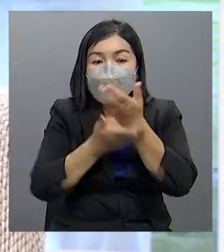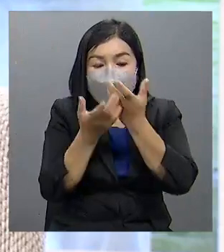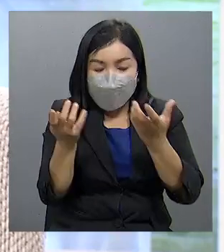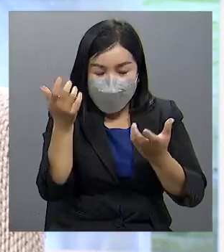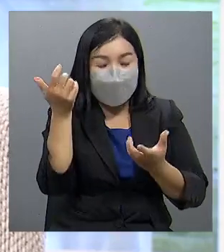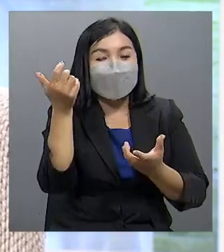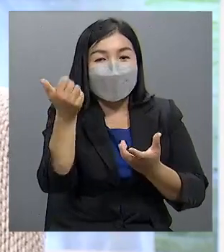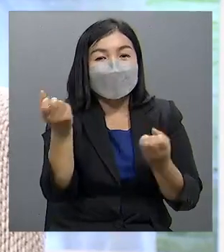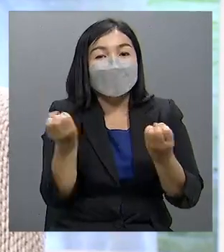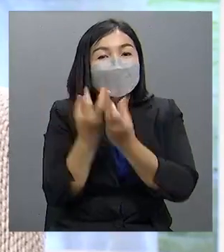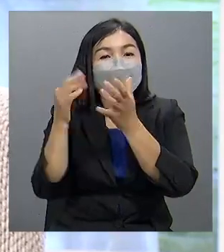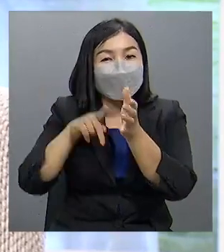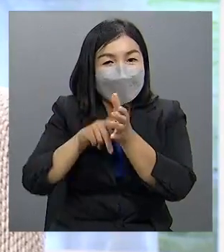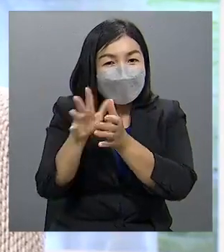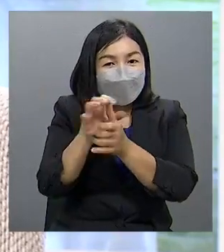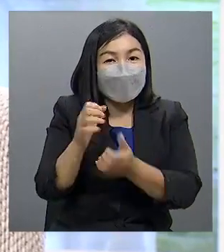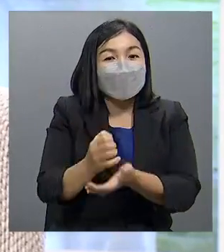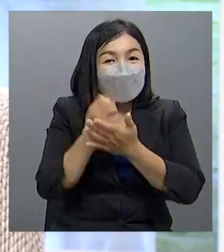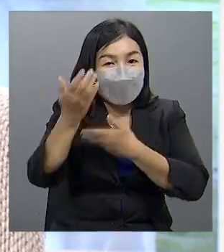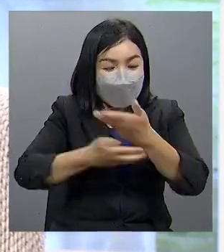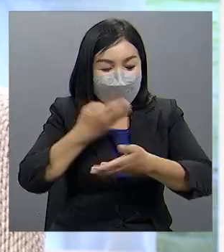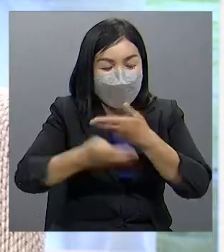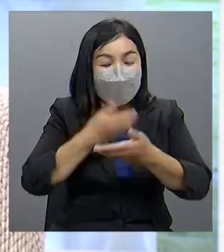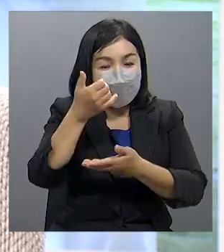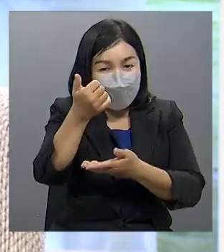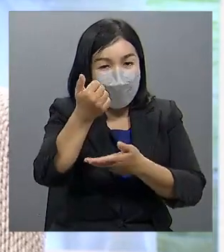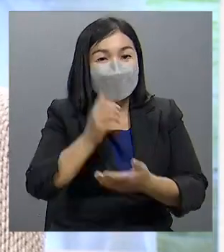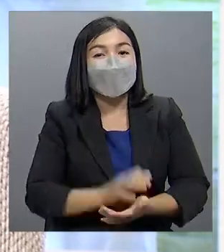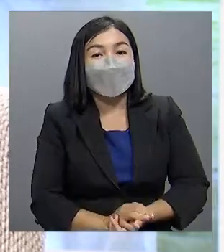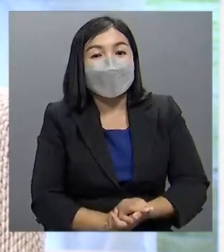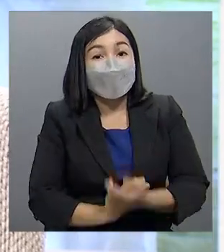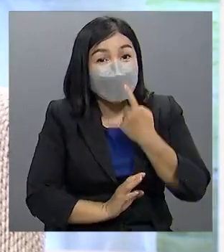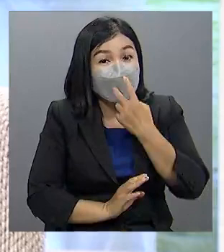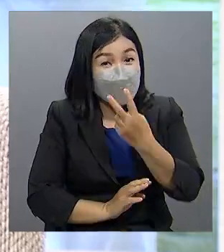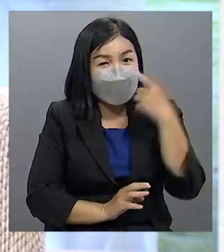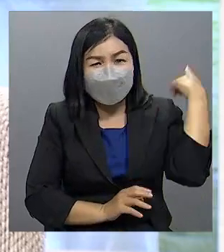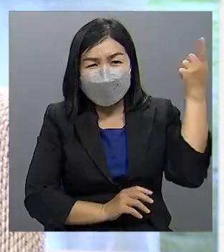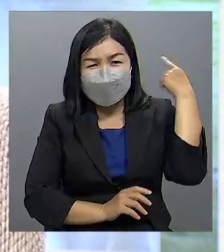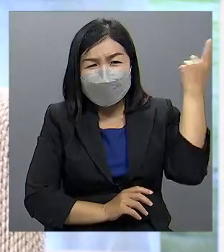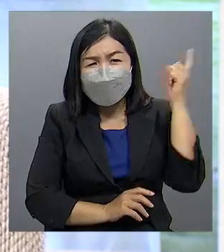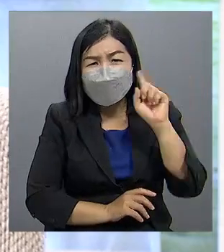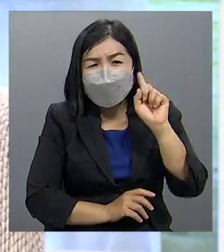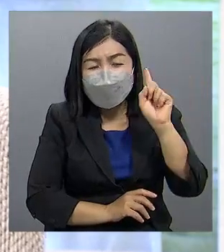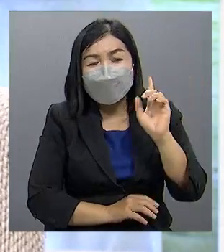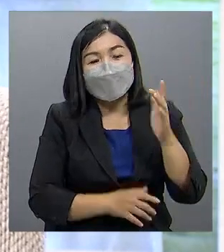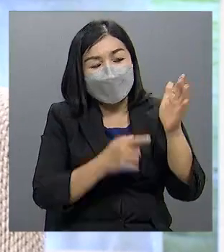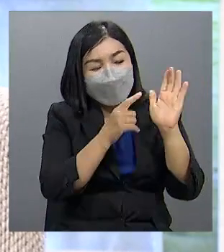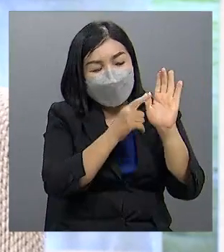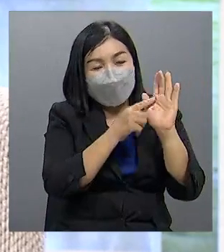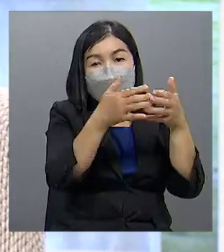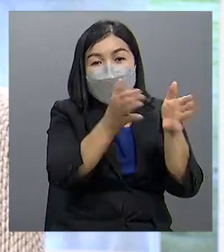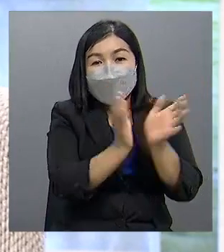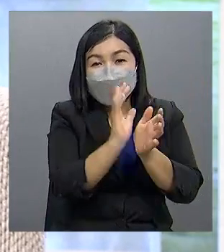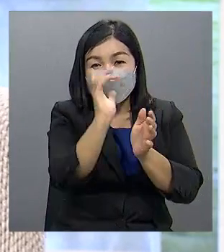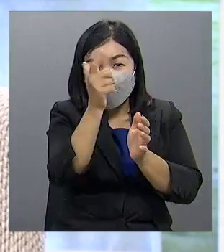ทบกันทั่วหน้าเลยนะคะจากนี้ชวนคุณผู้ชมไปเที่ยวกันต่อนะคะไปที่จังหวัดอ่างทองคุณผู้ชมคะเดินทางไม่ไกล